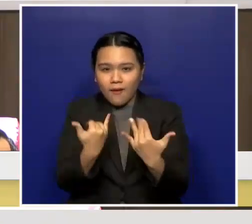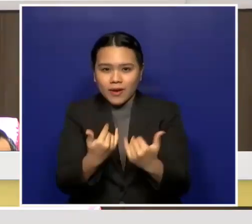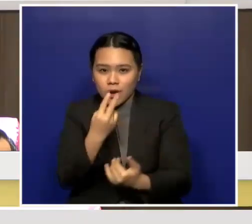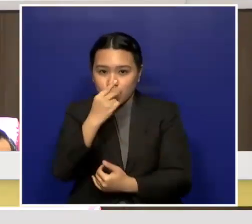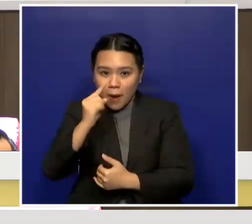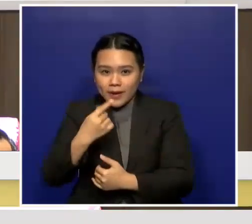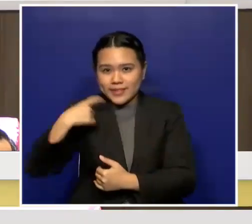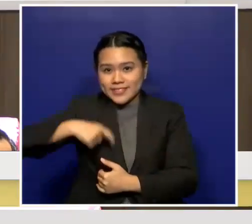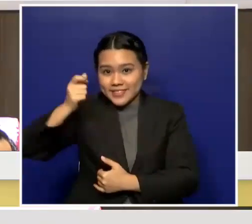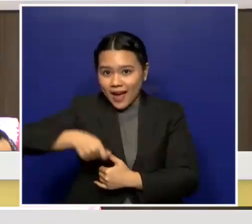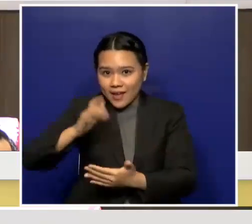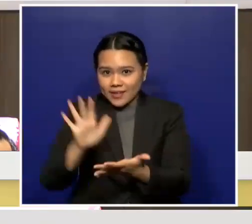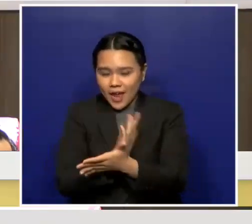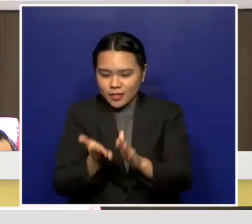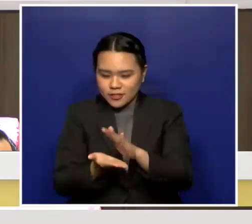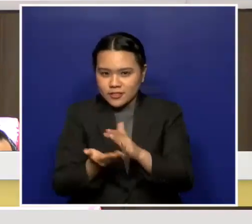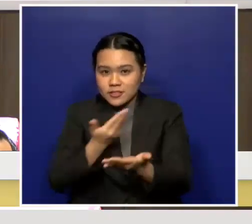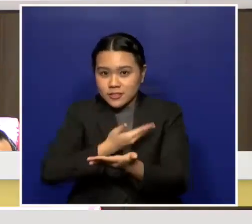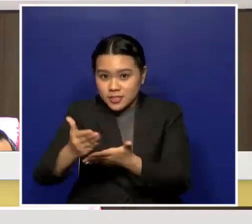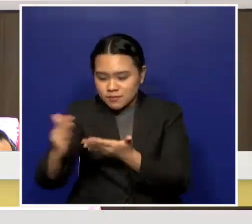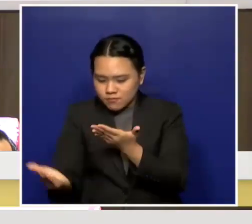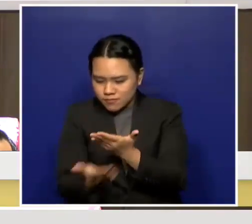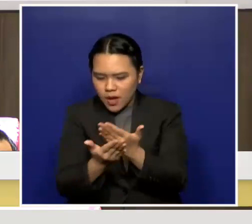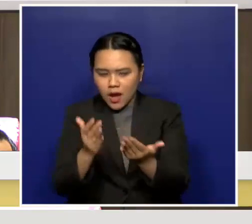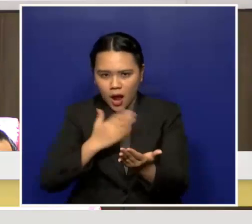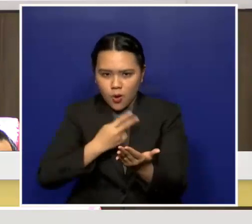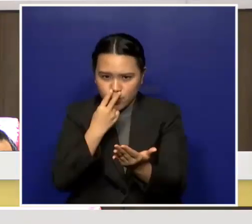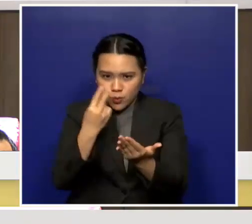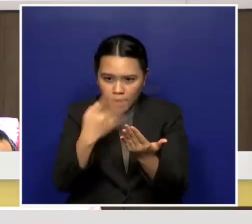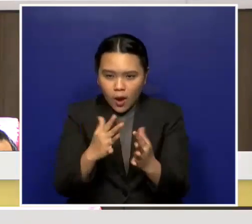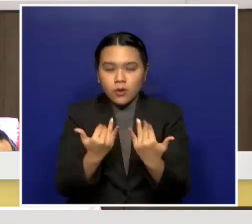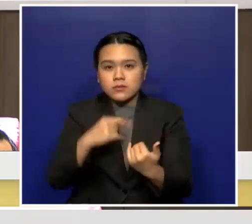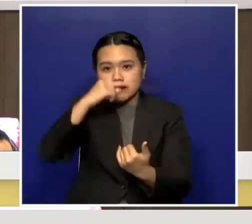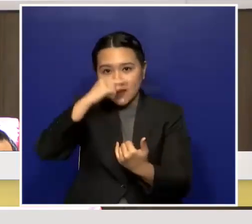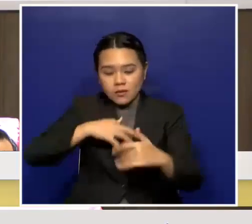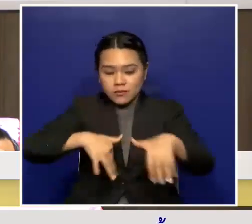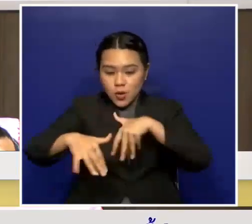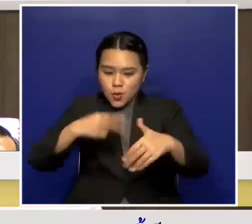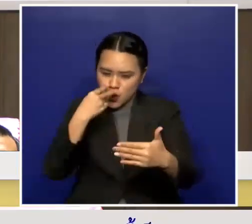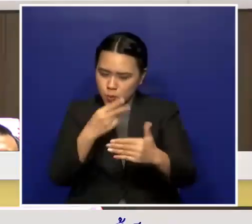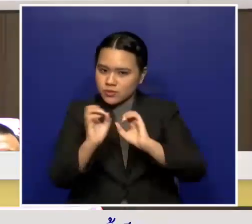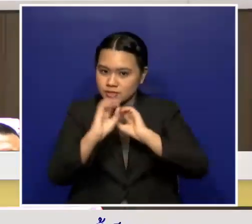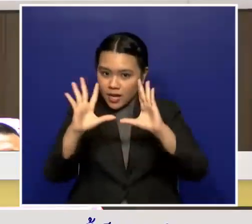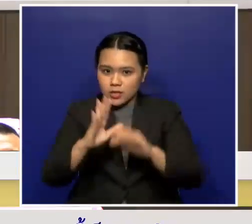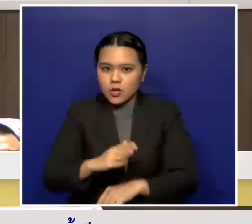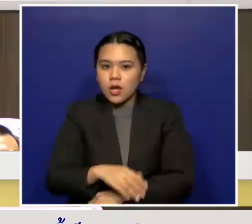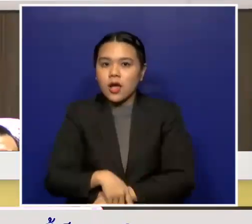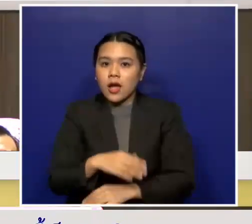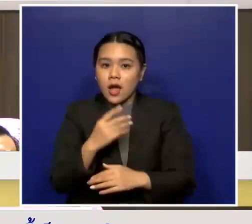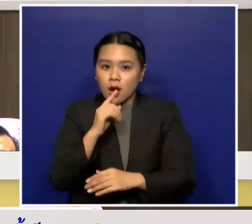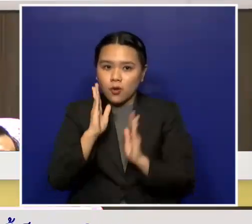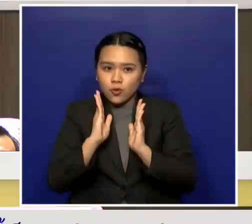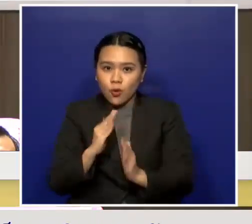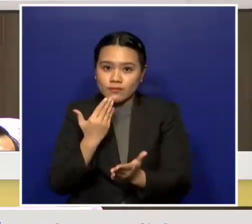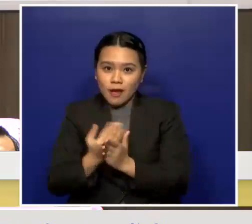ให้ดูแล้วเป็นขวัญตาเป็นบุญตาพี่น้องประชาชนคนไทยทั้งประเทศจะได้รู้ว่าความจริงไอ้คนไม่รับเงินชั่วเนี่ยมันจ